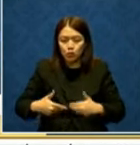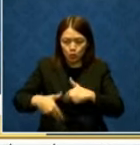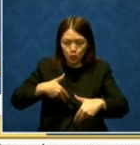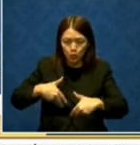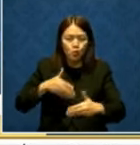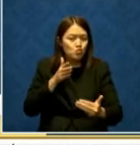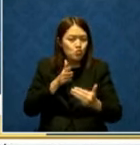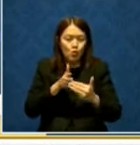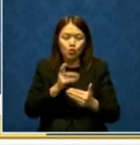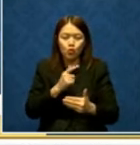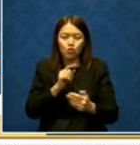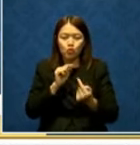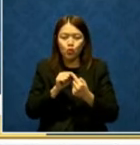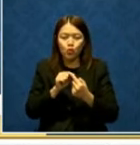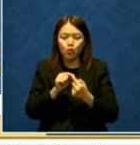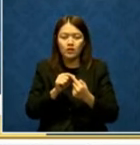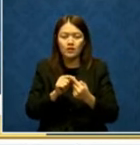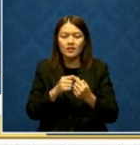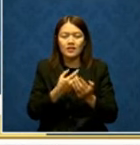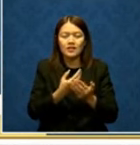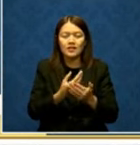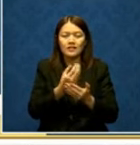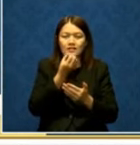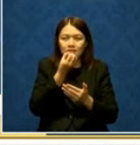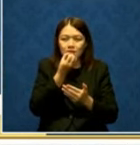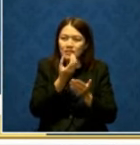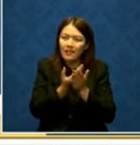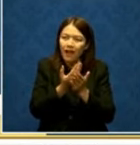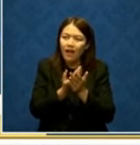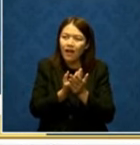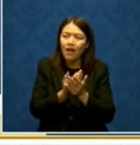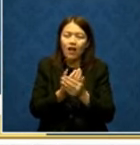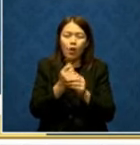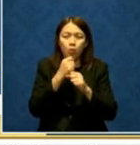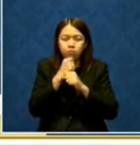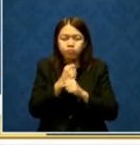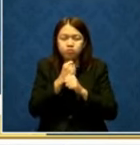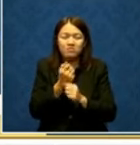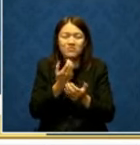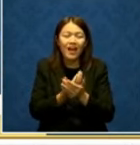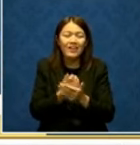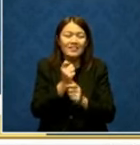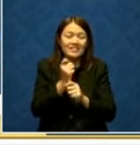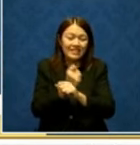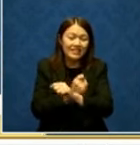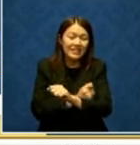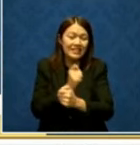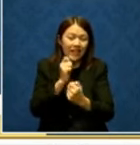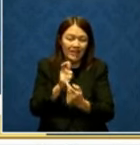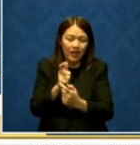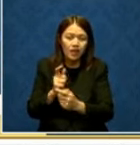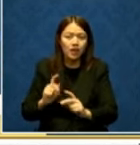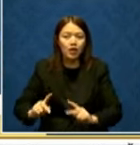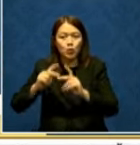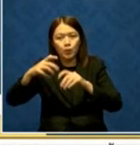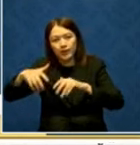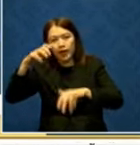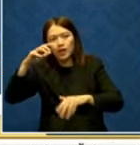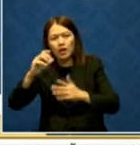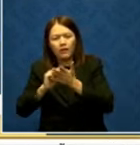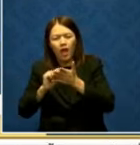ประชาชนโดยตรงโดยเฉพาะเรื่องการจ่ายเบี้ยผู้สูงอายุท่านได้เคยมีข้อเสนอแนะนะครับให้กระทรวงมหาดไทยเนี่ยปรับแก้หลักเกณฑ์การ